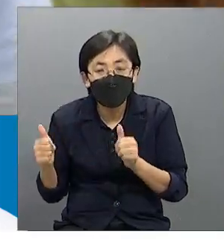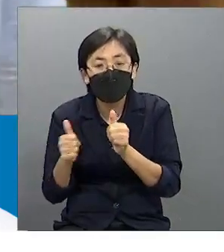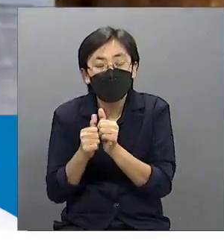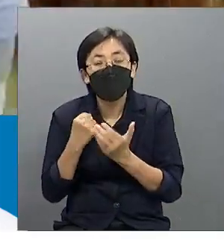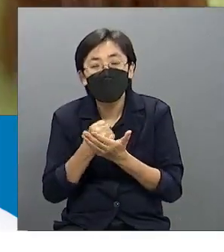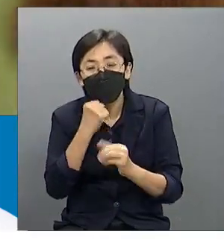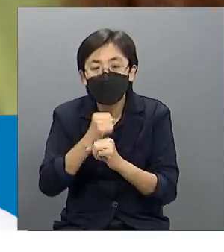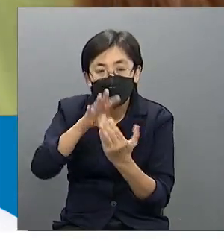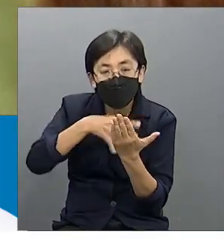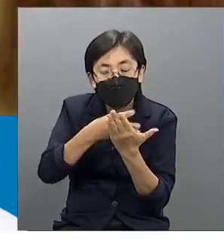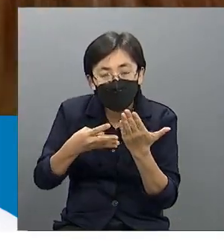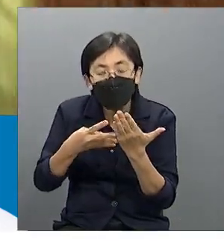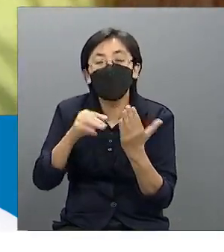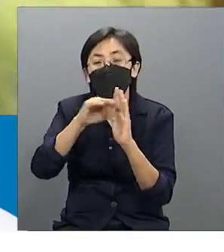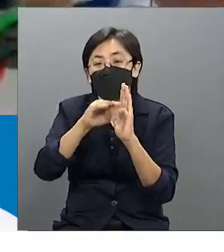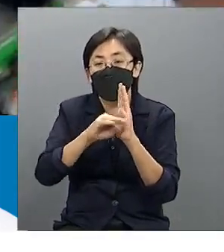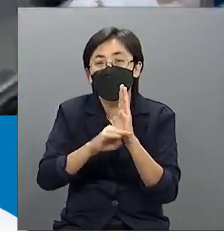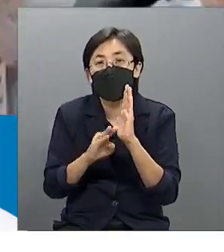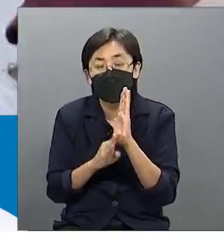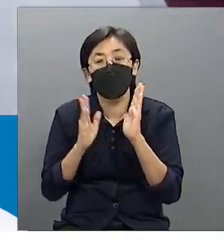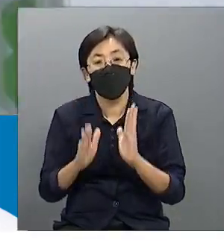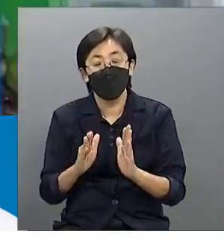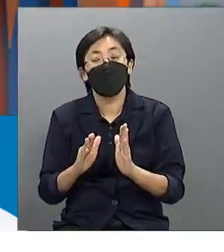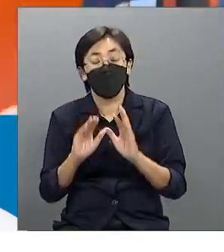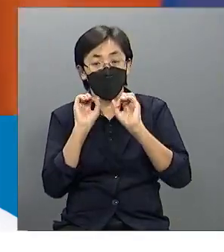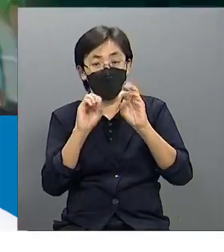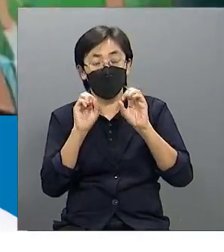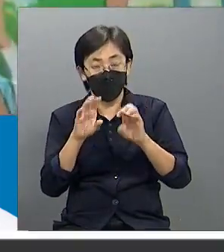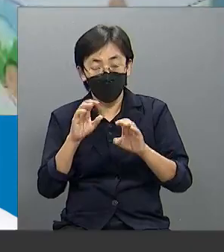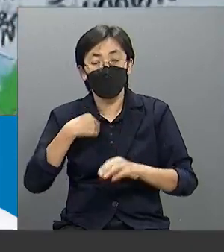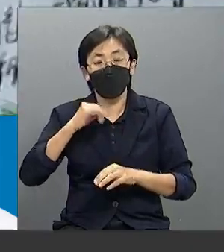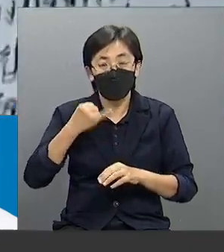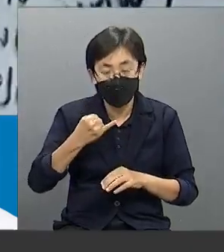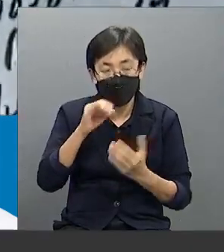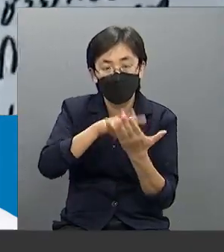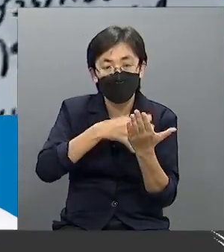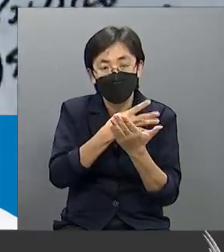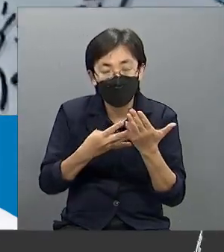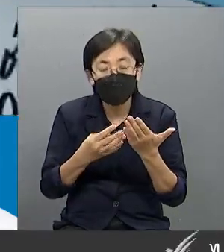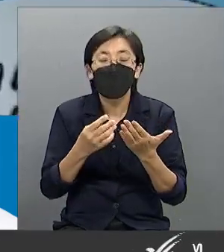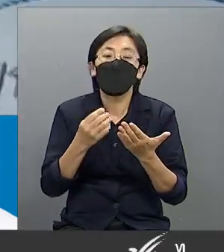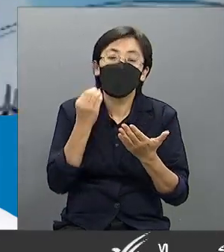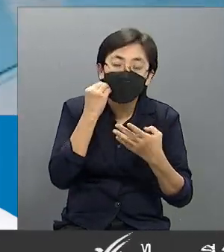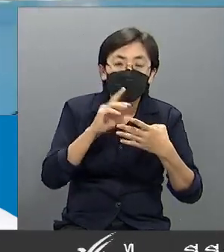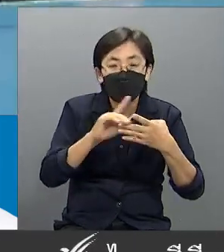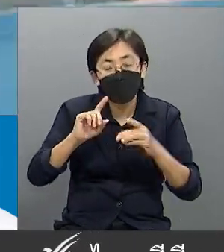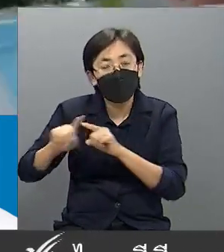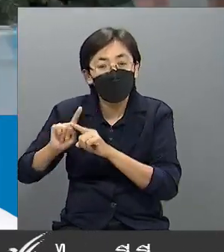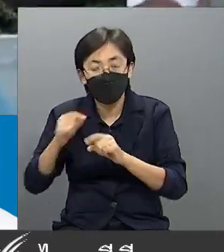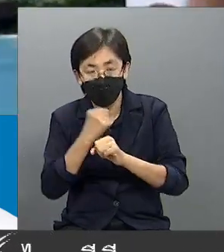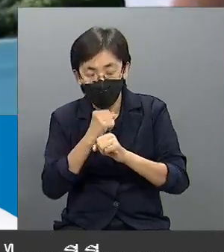าวิทยาลัยและนักธุรกิจด้านอสังหาริมทรัพย์คนนี้กำลังถูกจับตาเป็นอย่างมากนะคะว่าเธอน่าจะเป็นหนึ่งในทีมบริหารชุด